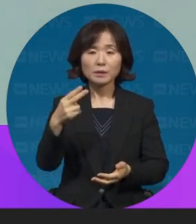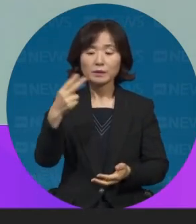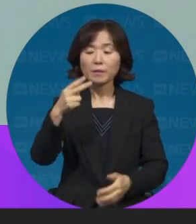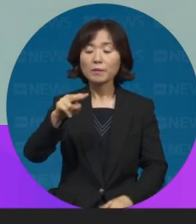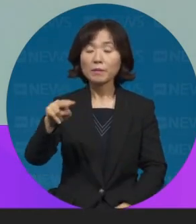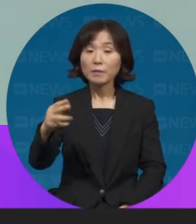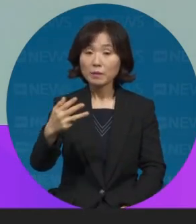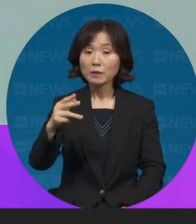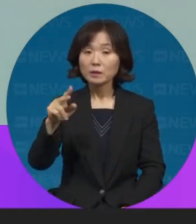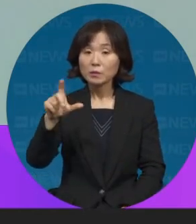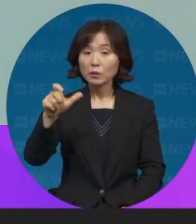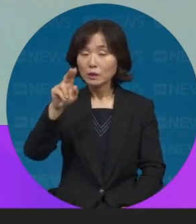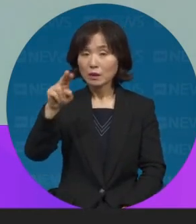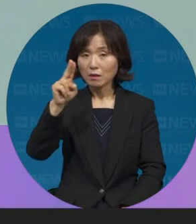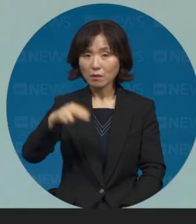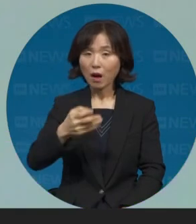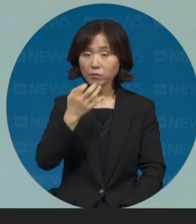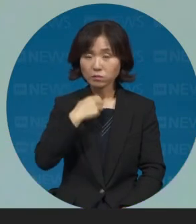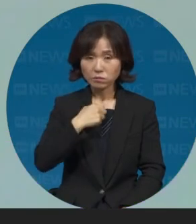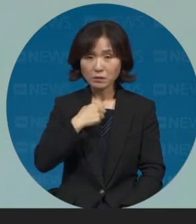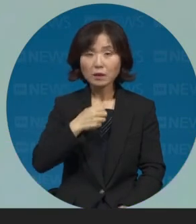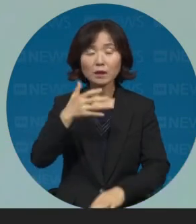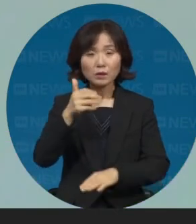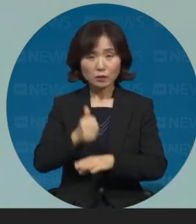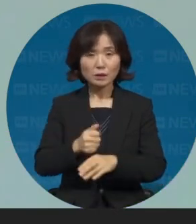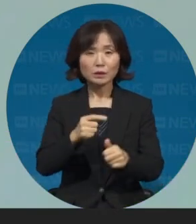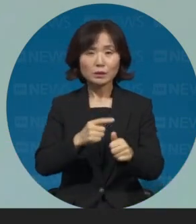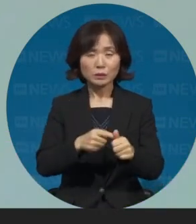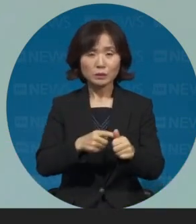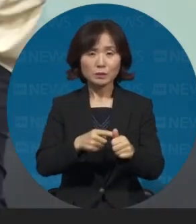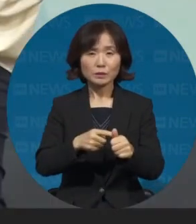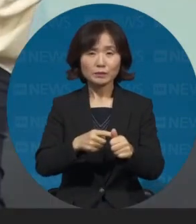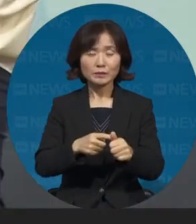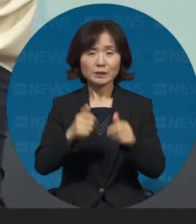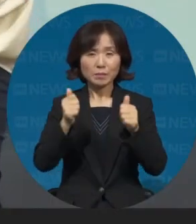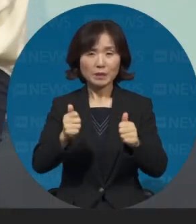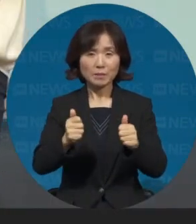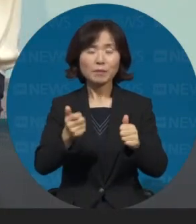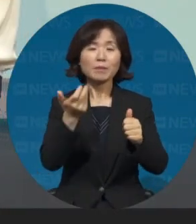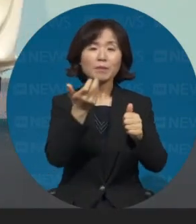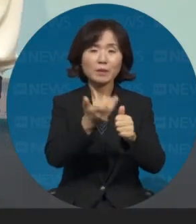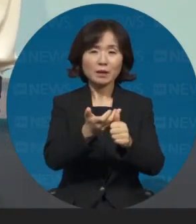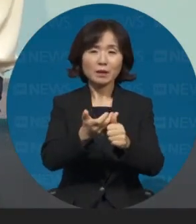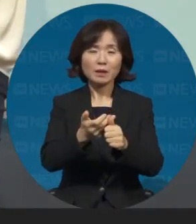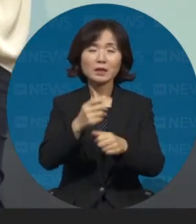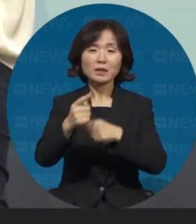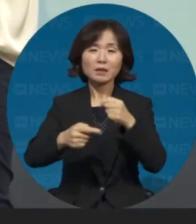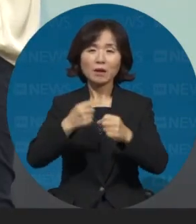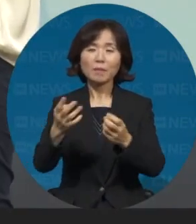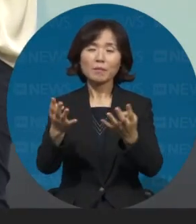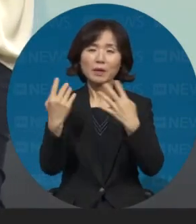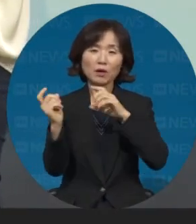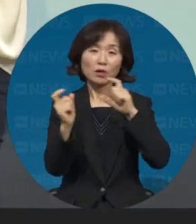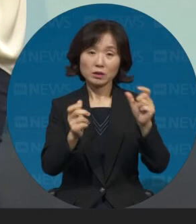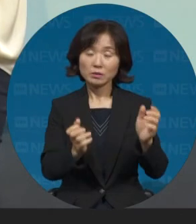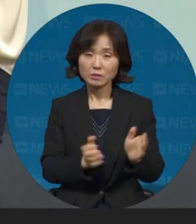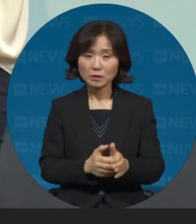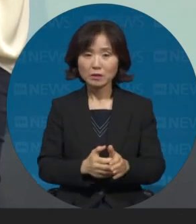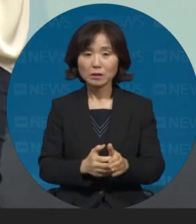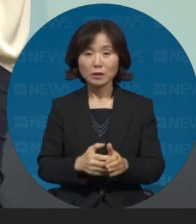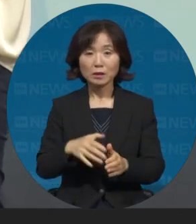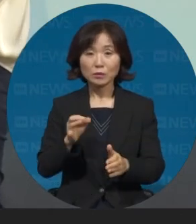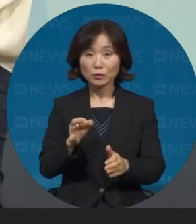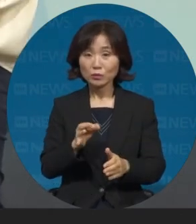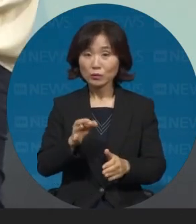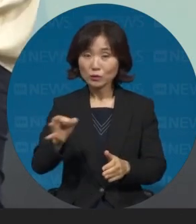받아 챙겼다고 하는데요. 이 교수 결국 재판에 넘겨졌고 최근 징역 1년을 선고받게 됐습니다. 네, 이렇게 참 돈을